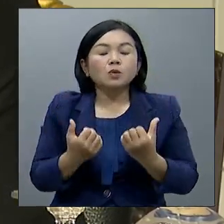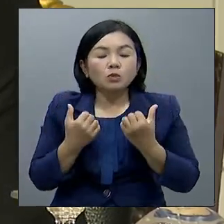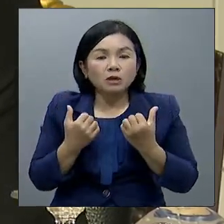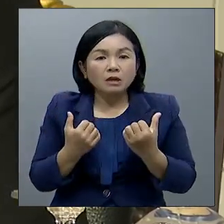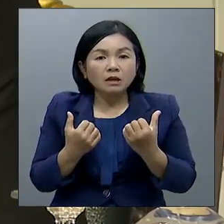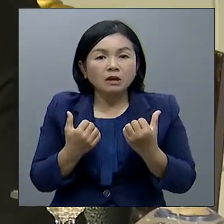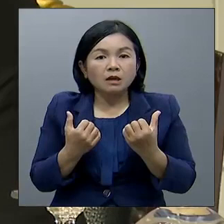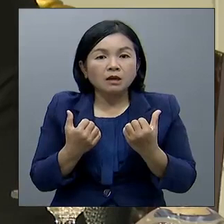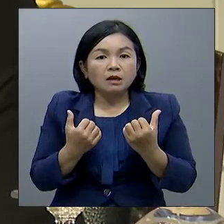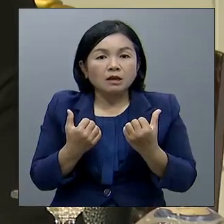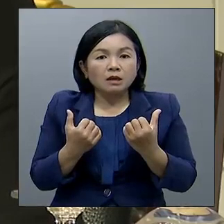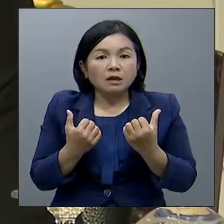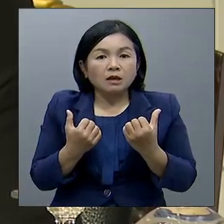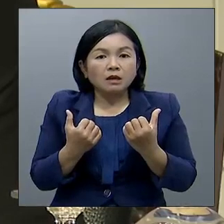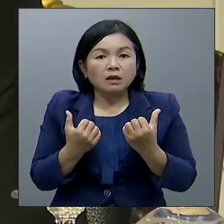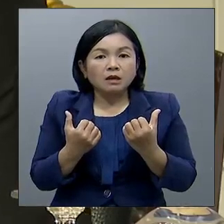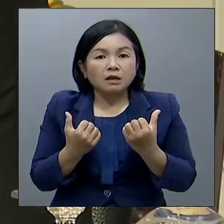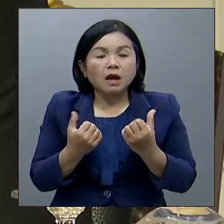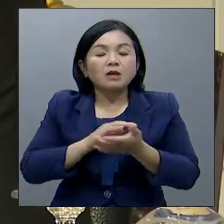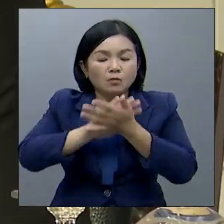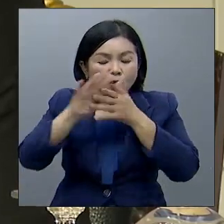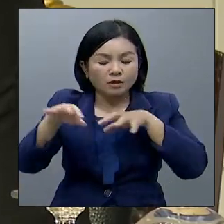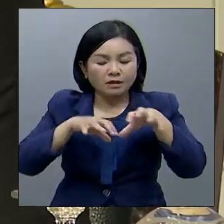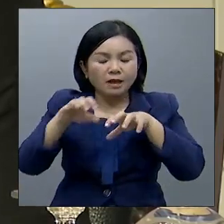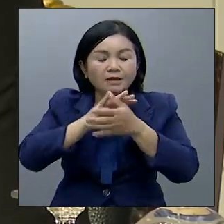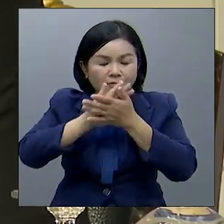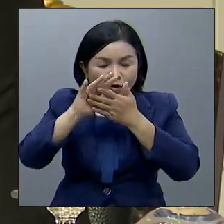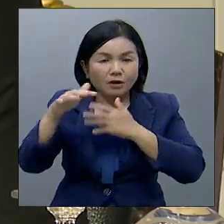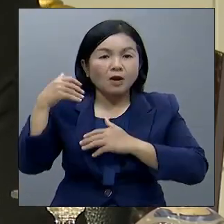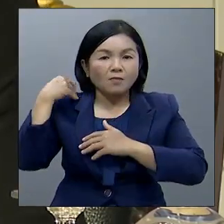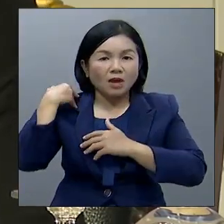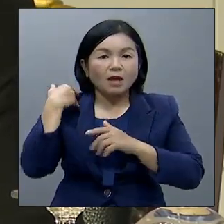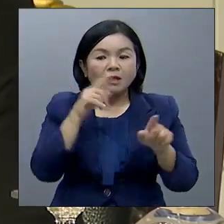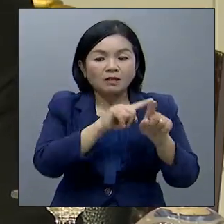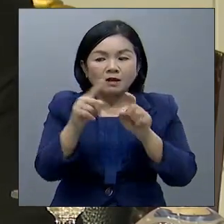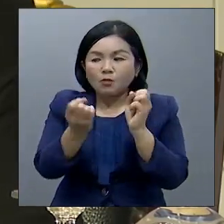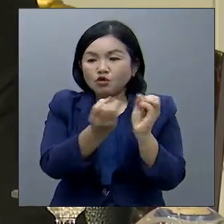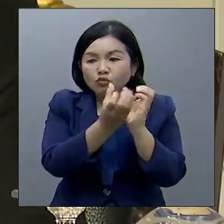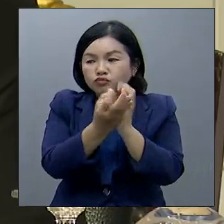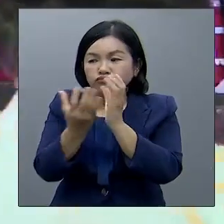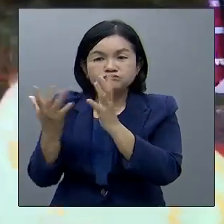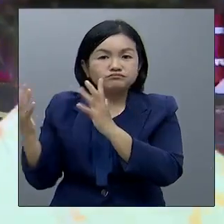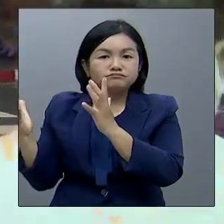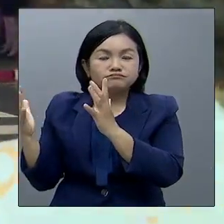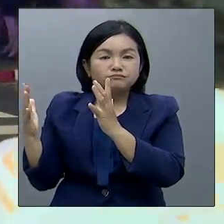ดขึ้นและได้จบลงเรียบร้อยแล้วไม่ได้มีเหตุการณ์ต่อเนื่องเกิดขึ้นอีก